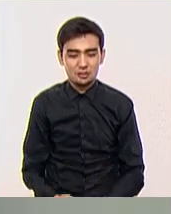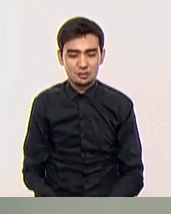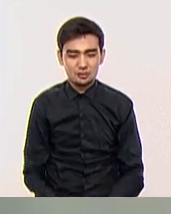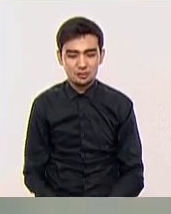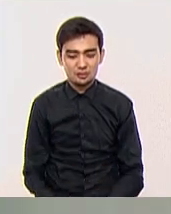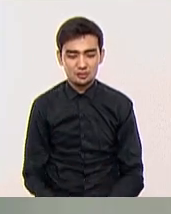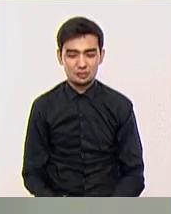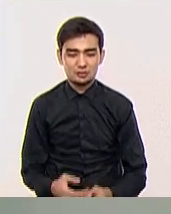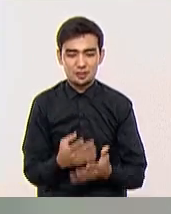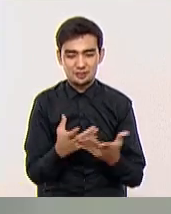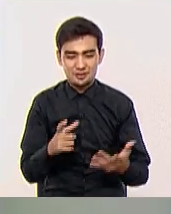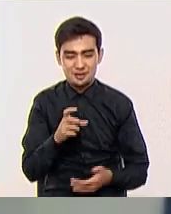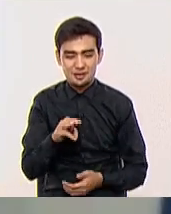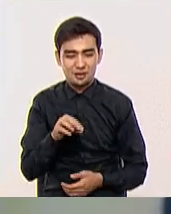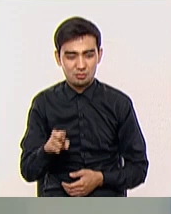әрбір этапта